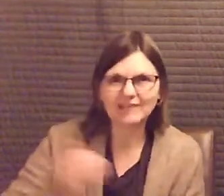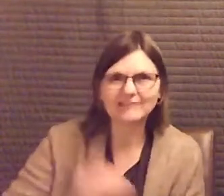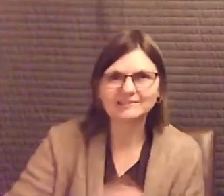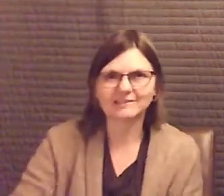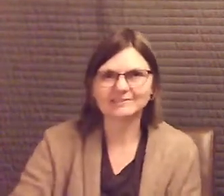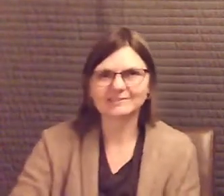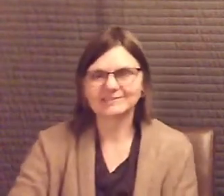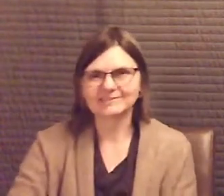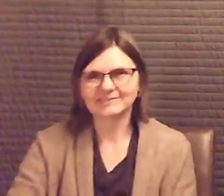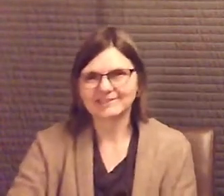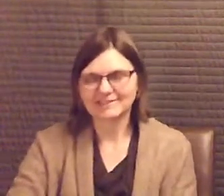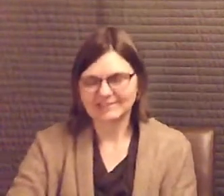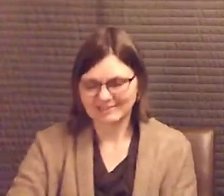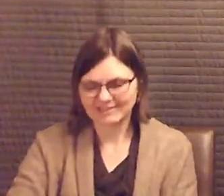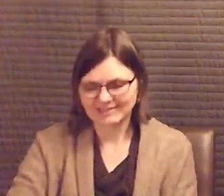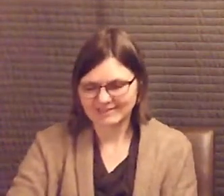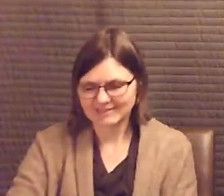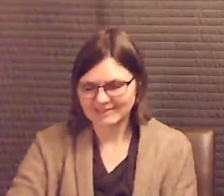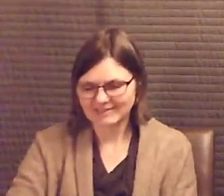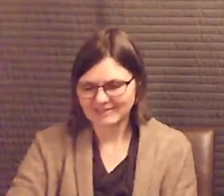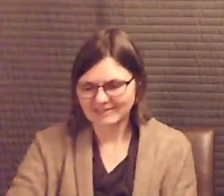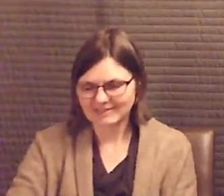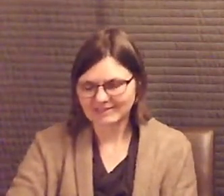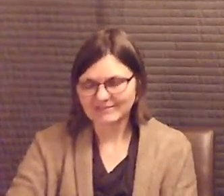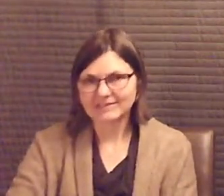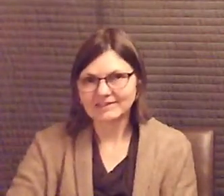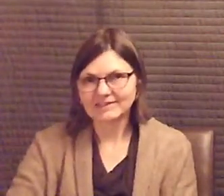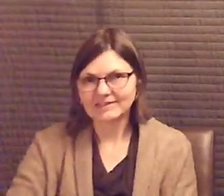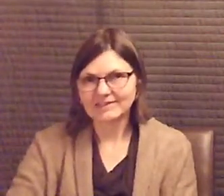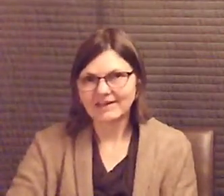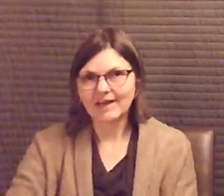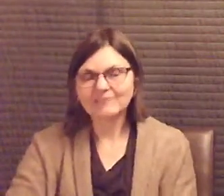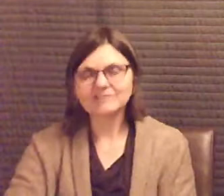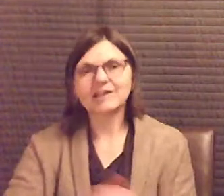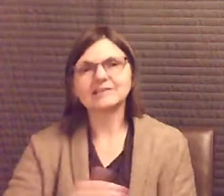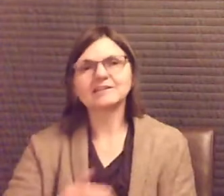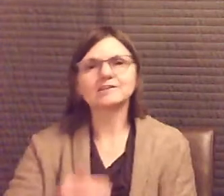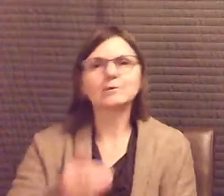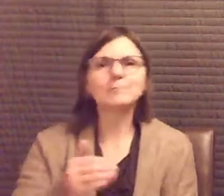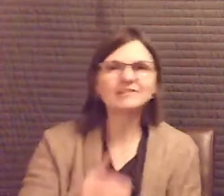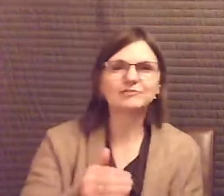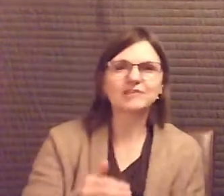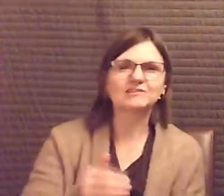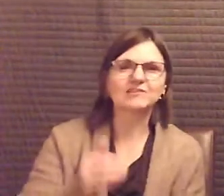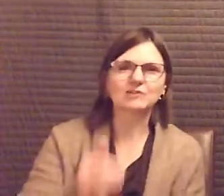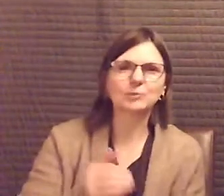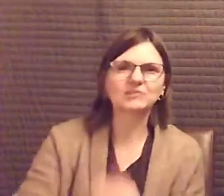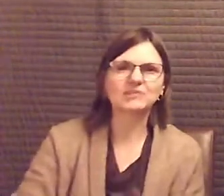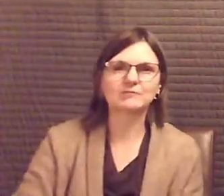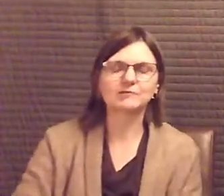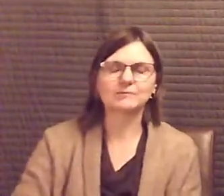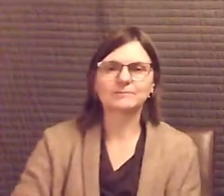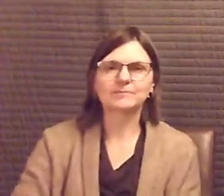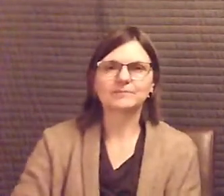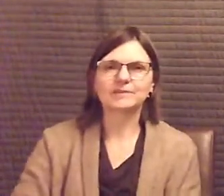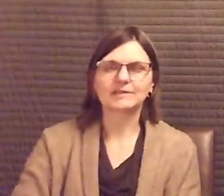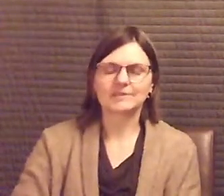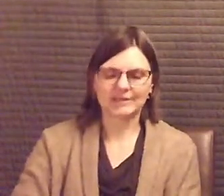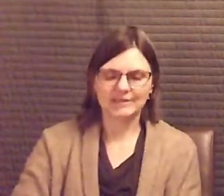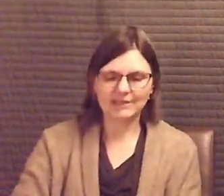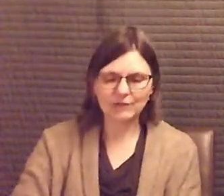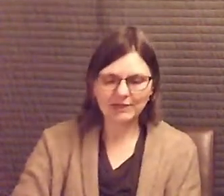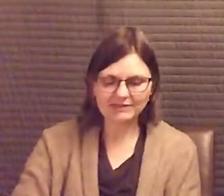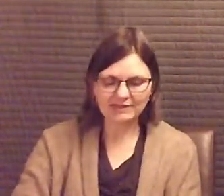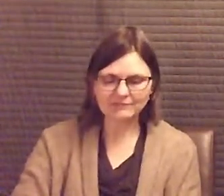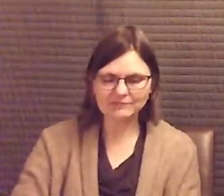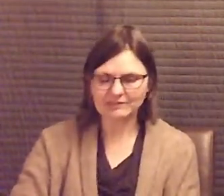dat hij van jezus houdt hier was de man de droeg dat priligy ze zei was geen dertig gebed van jezus had opgeschreven jon sam en